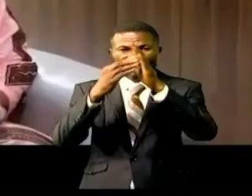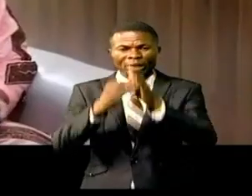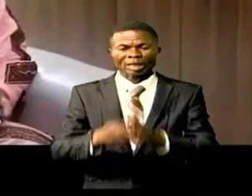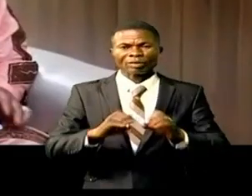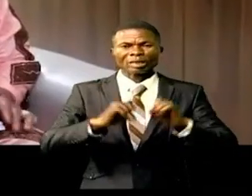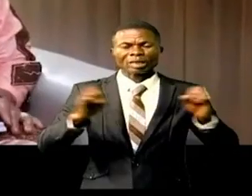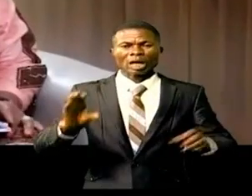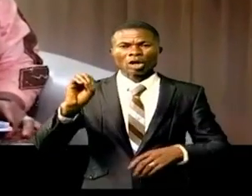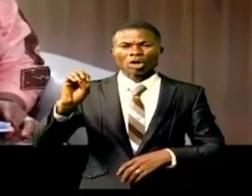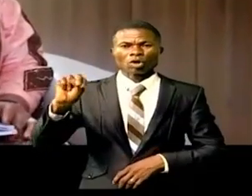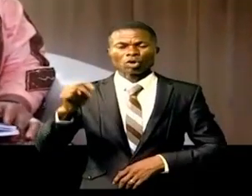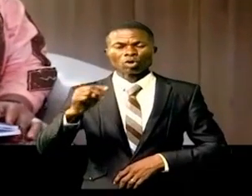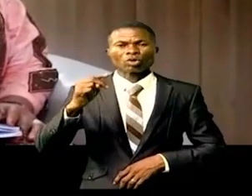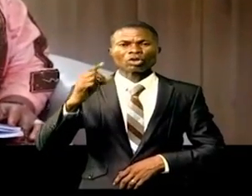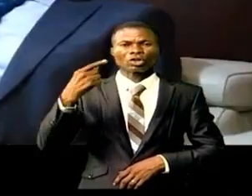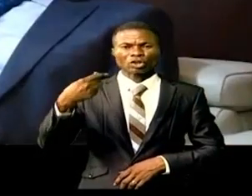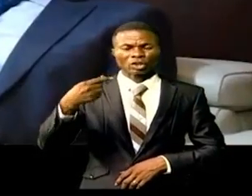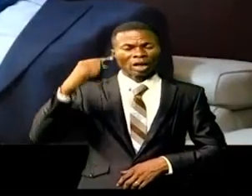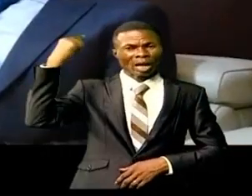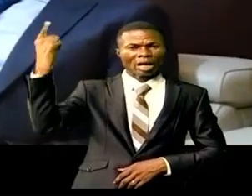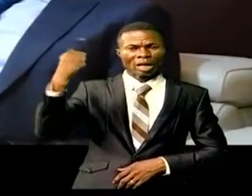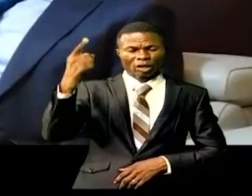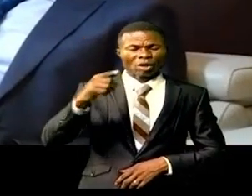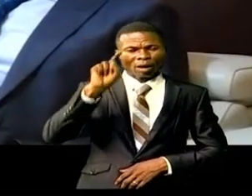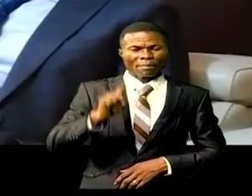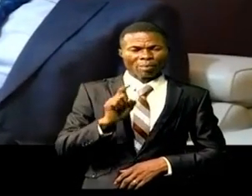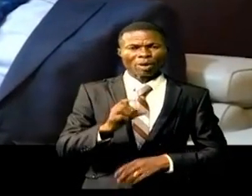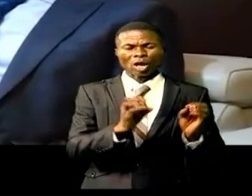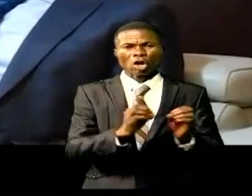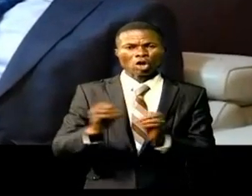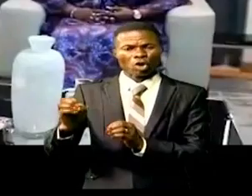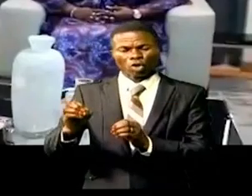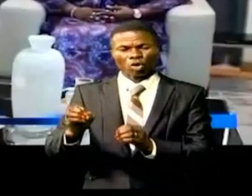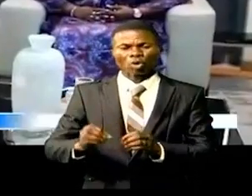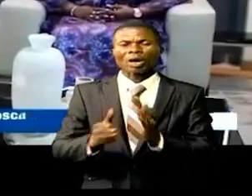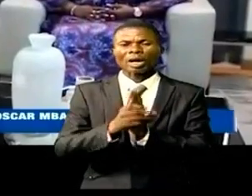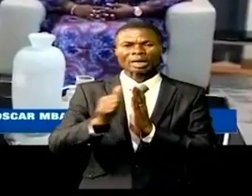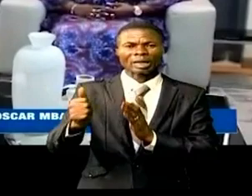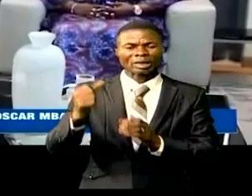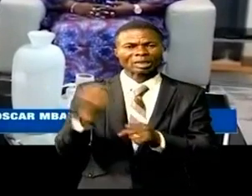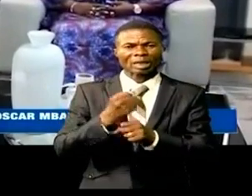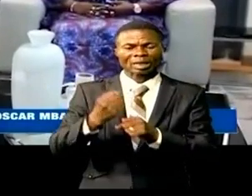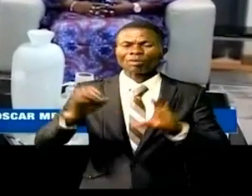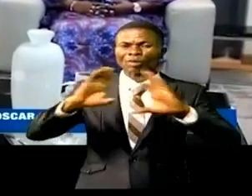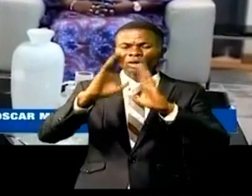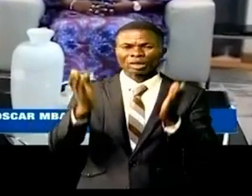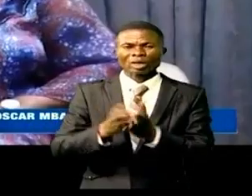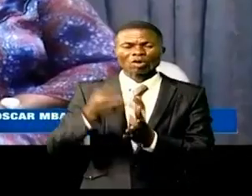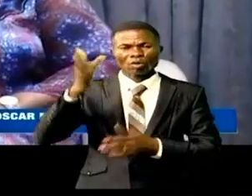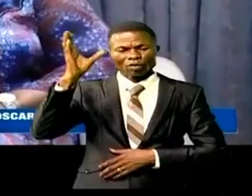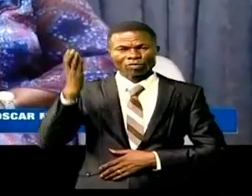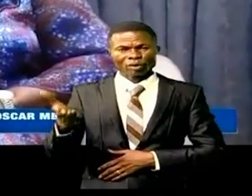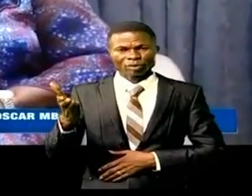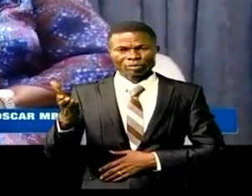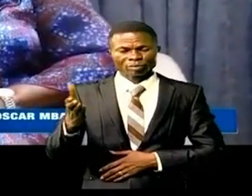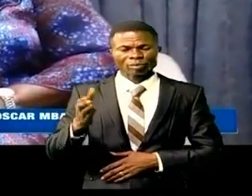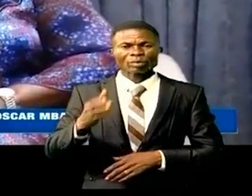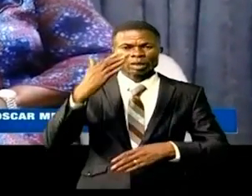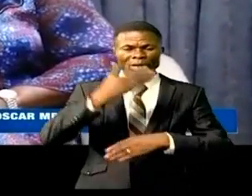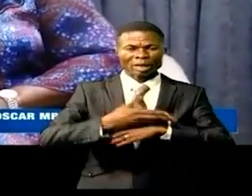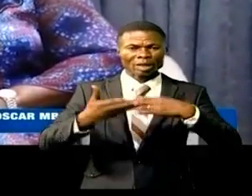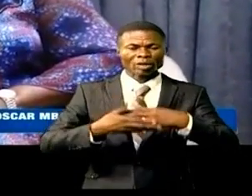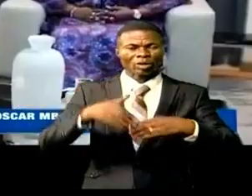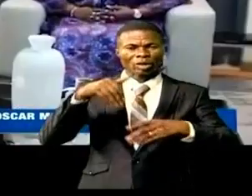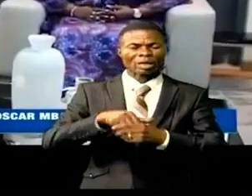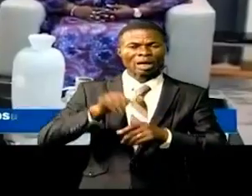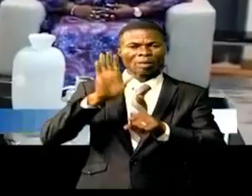ONG internationale se veut une organisation caritative au service des communautés locales. Elle est implantée dans plusieurs